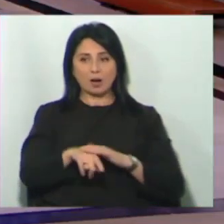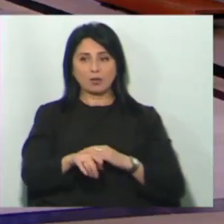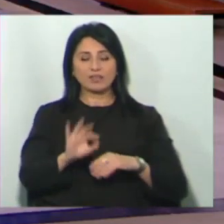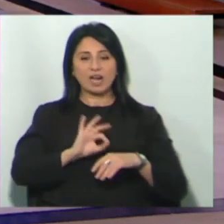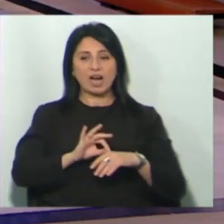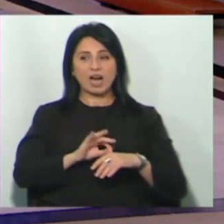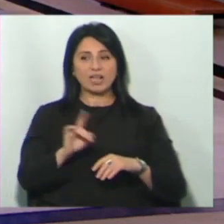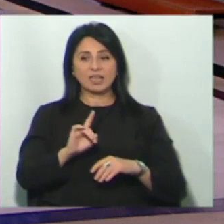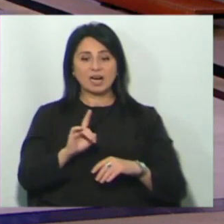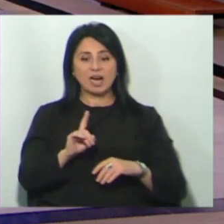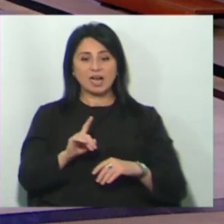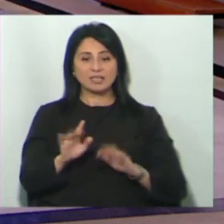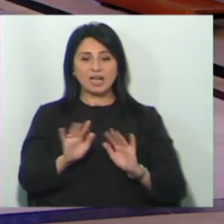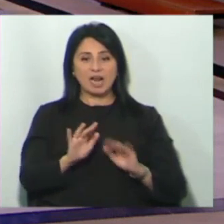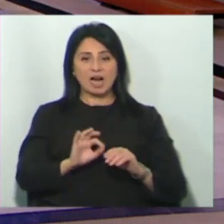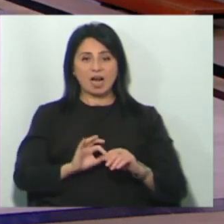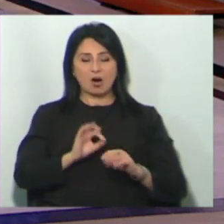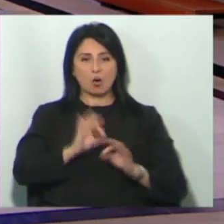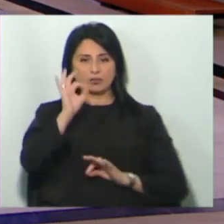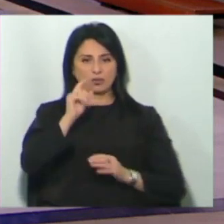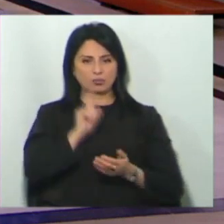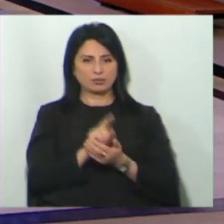გამომდინარე კანმა რო რაღაც გარკვეული რეაქცია